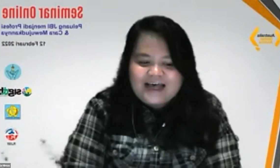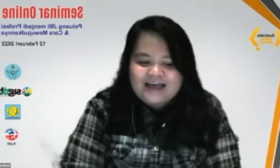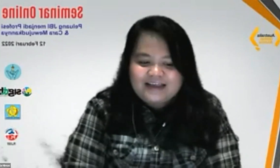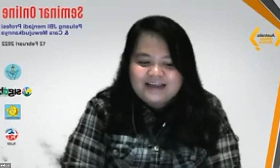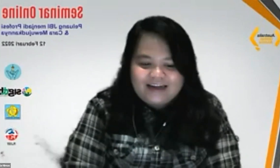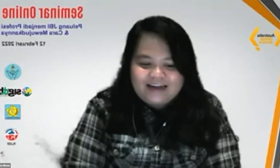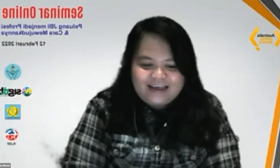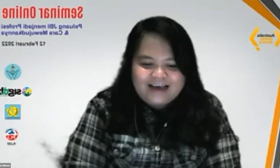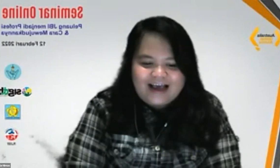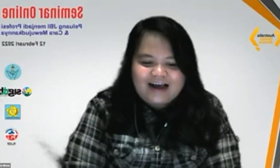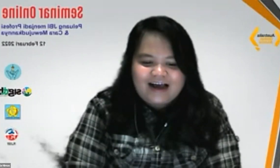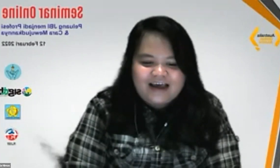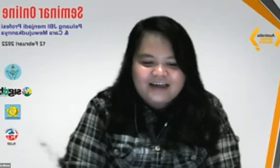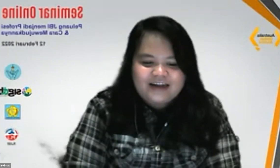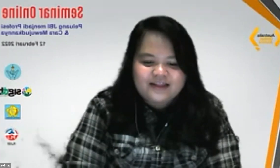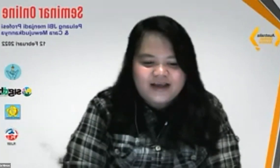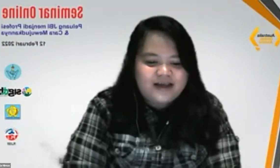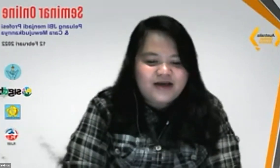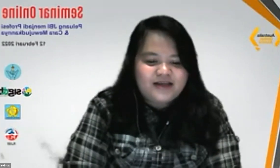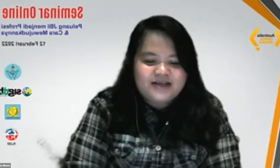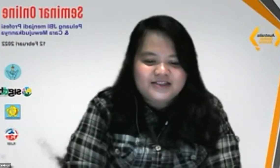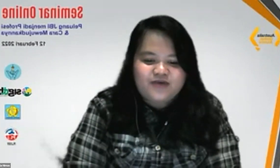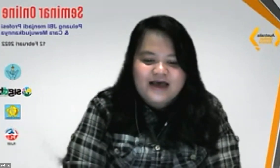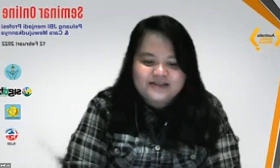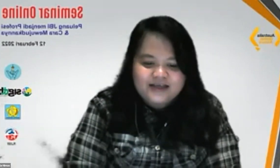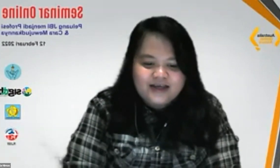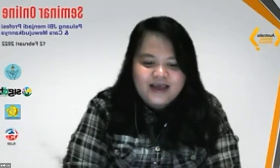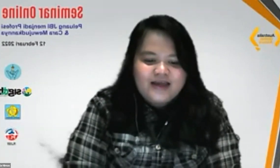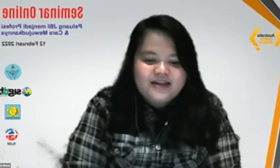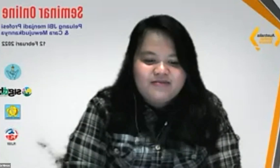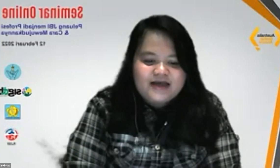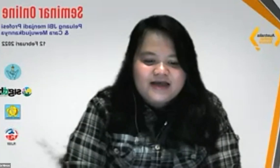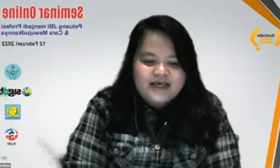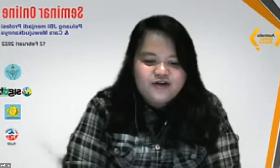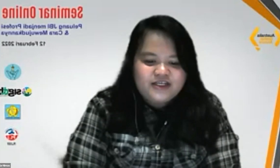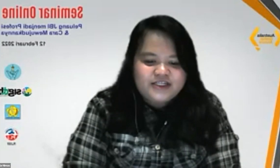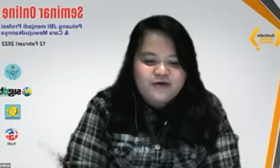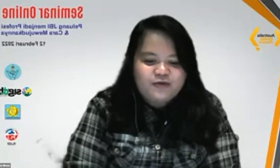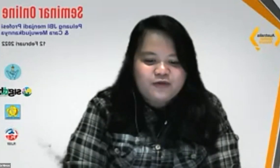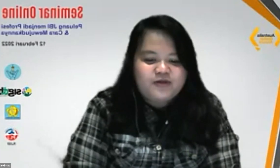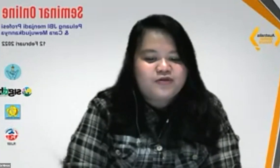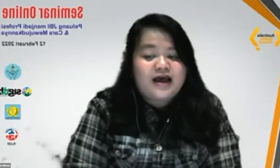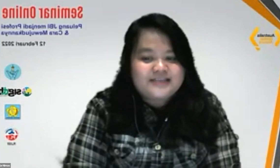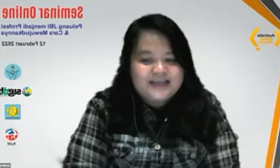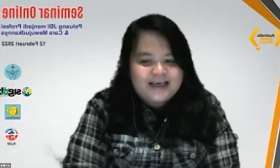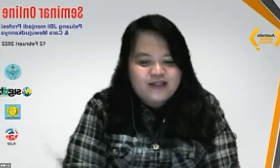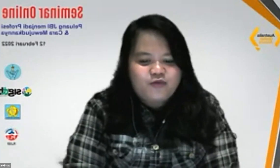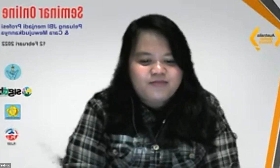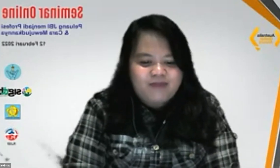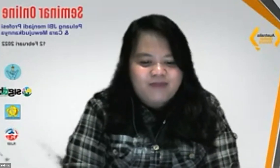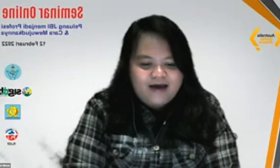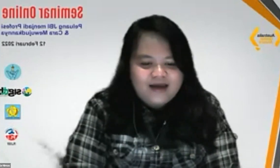saat ini kakak-kakak ini aktif sebagai pemimpin bagi mahasiswa asing di bahasa Indonesia untuk penutur asing